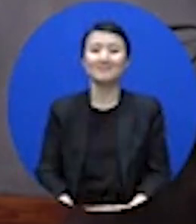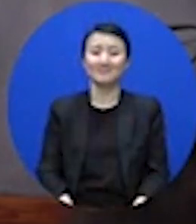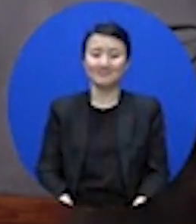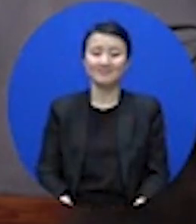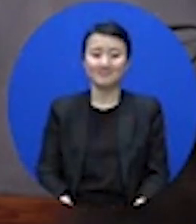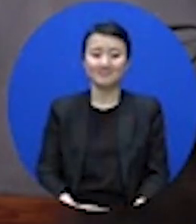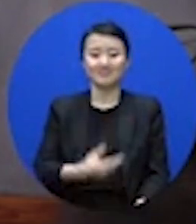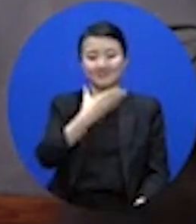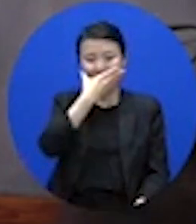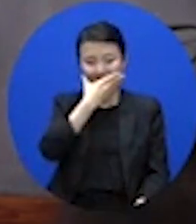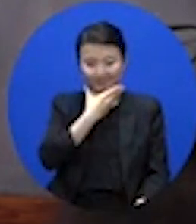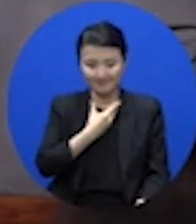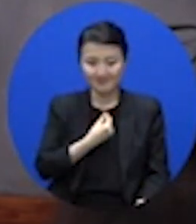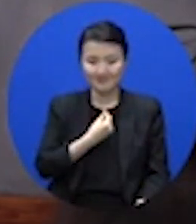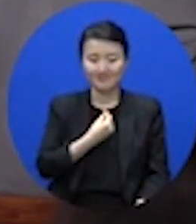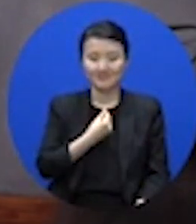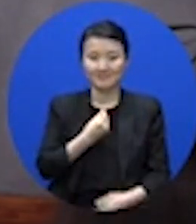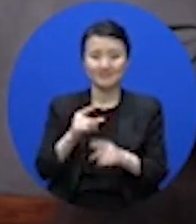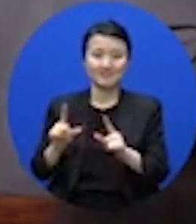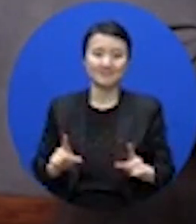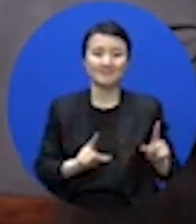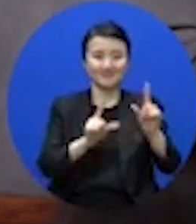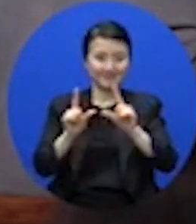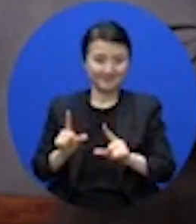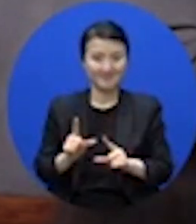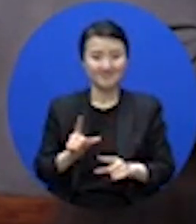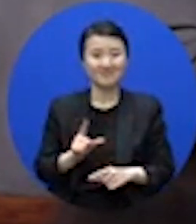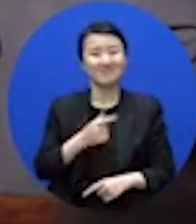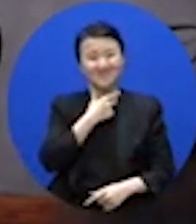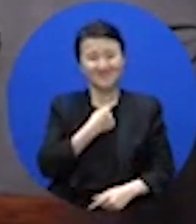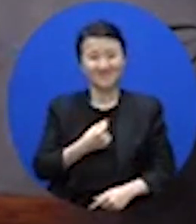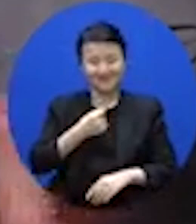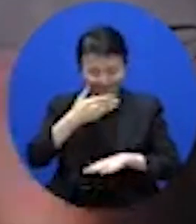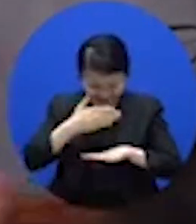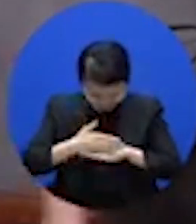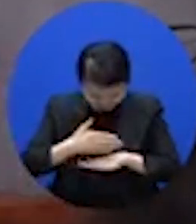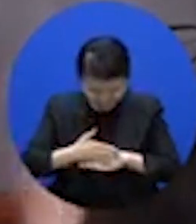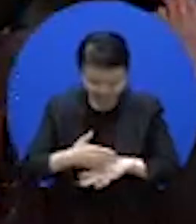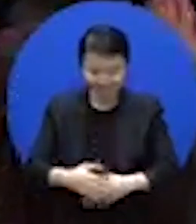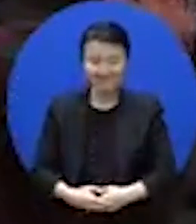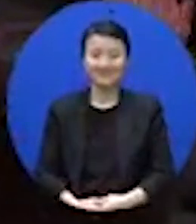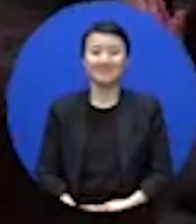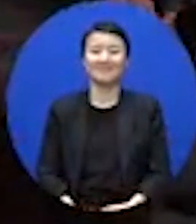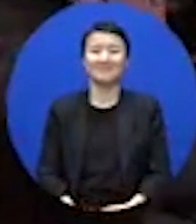그렇게 해서 행복한 우리 생활을 하시기를 바랍니다. 감사합니다. 네.